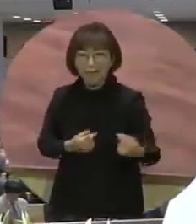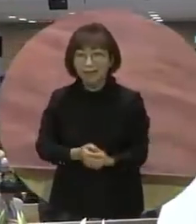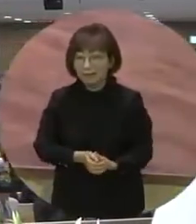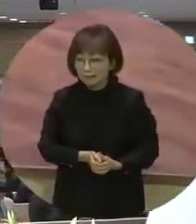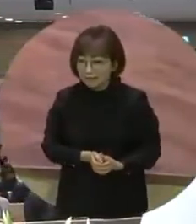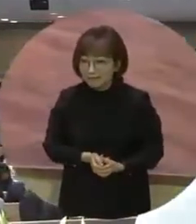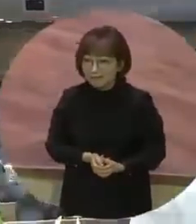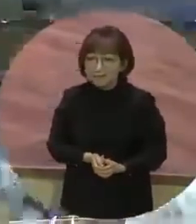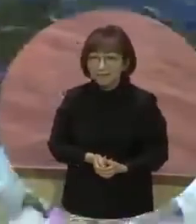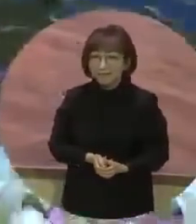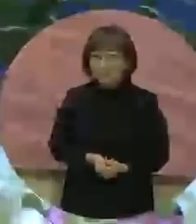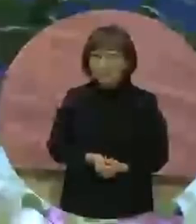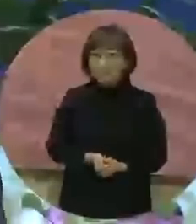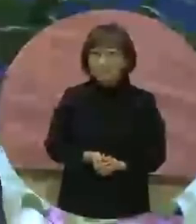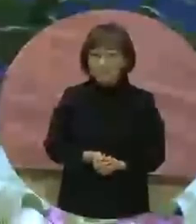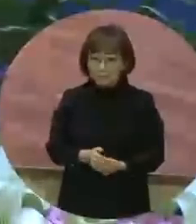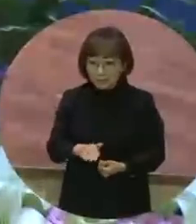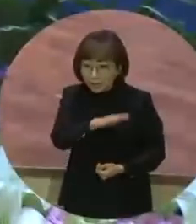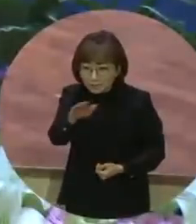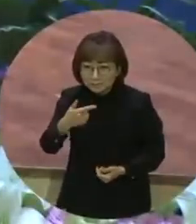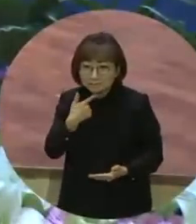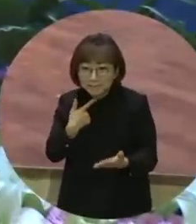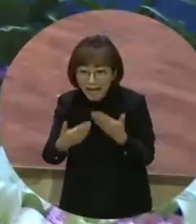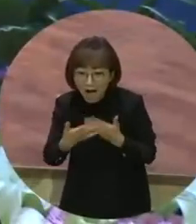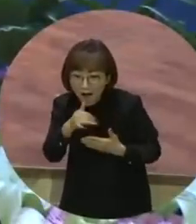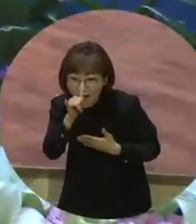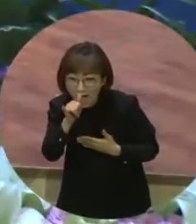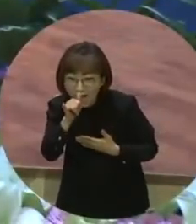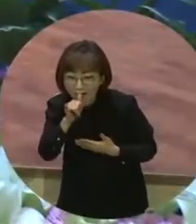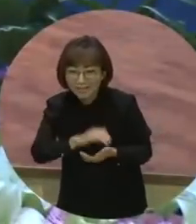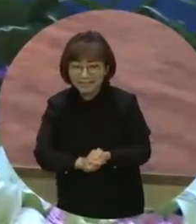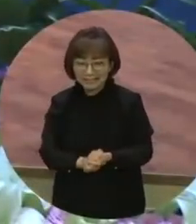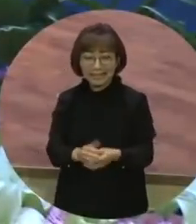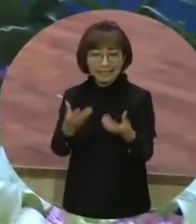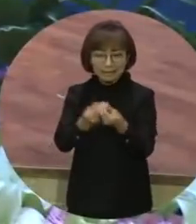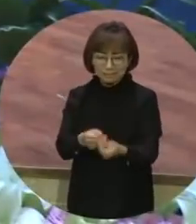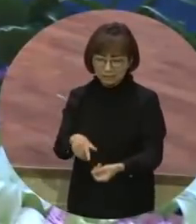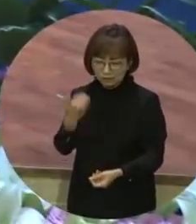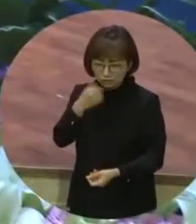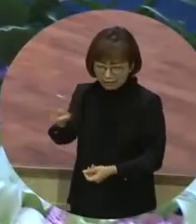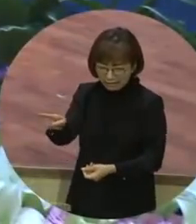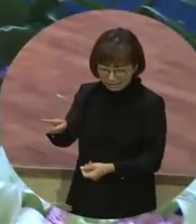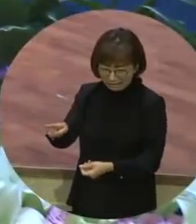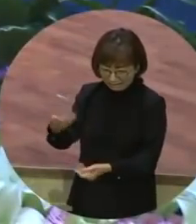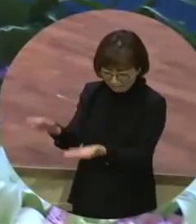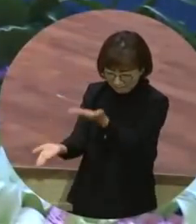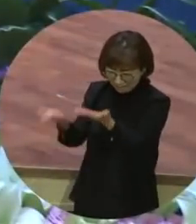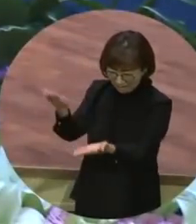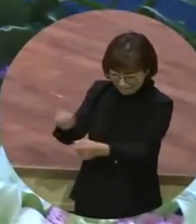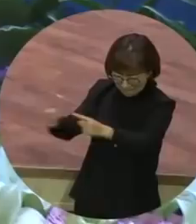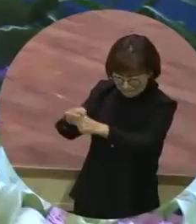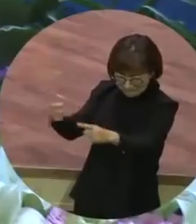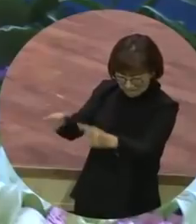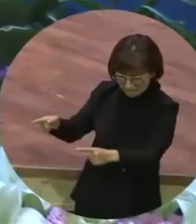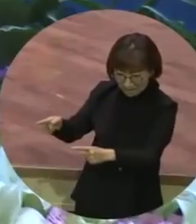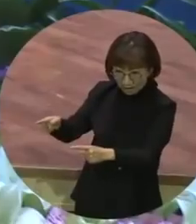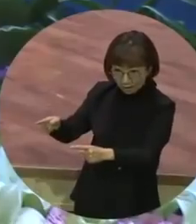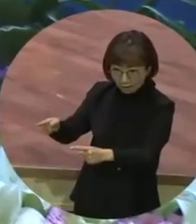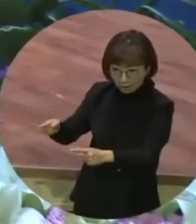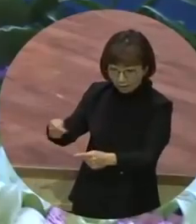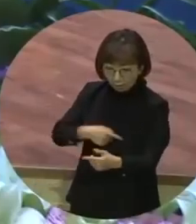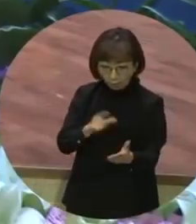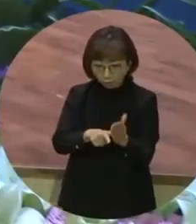맞습니까? 이런 경험 없어요? 여러분요 막 남 판단해놓고 어느 정도 시간이 지났는데